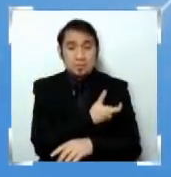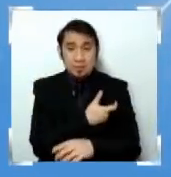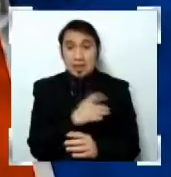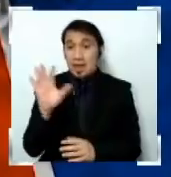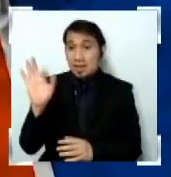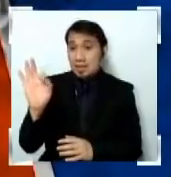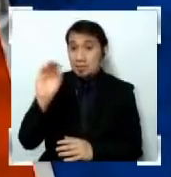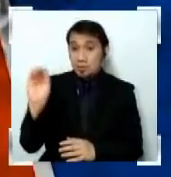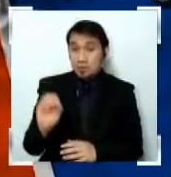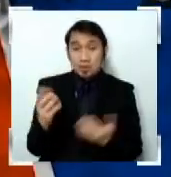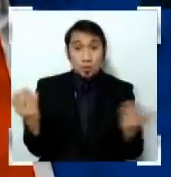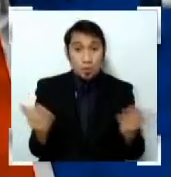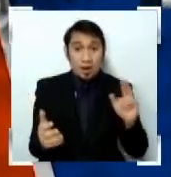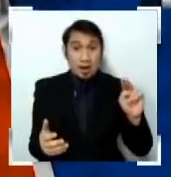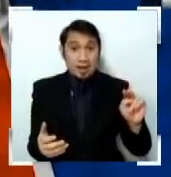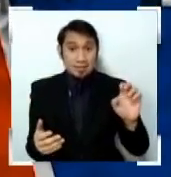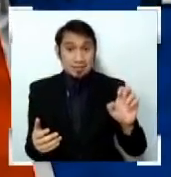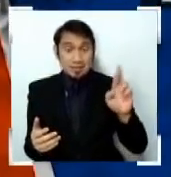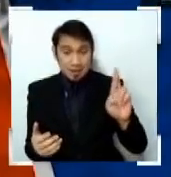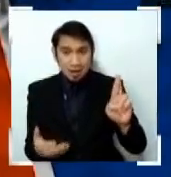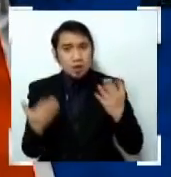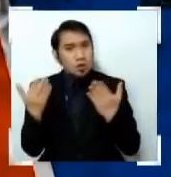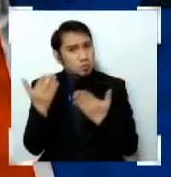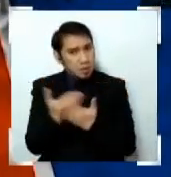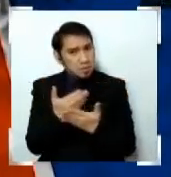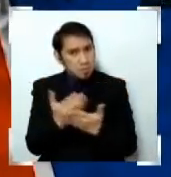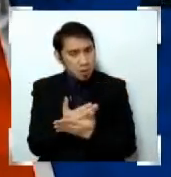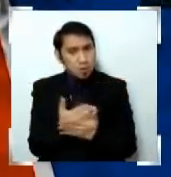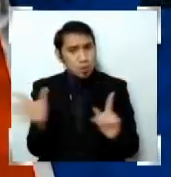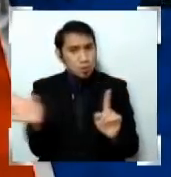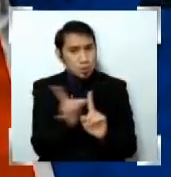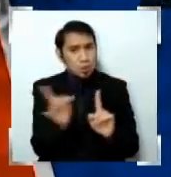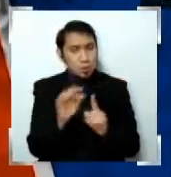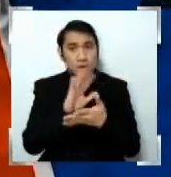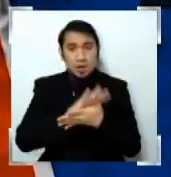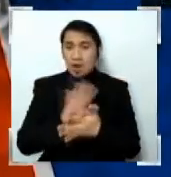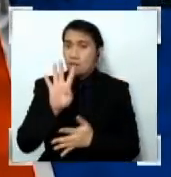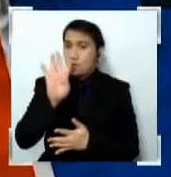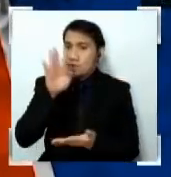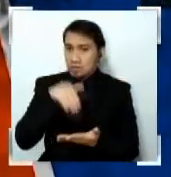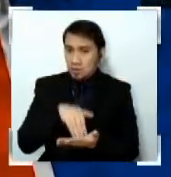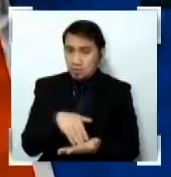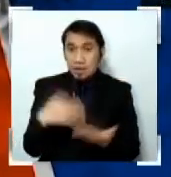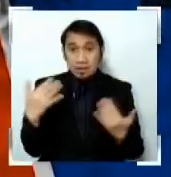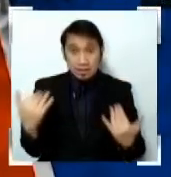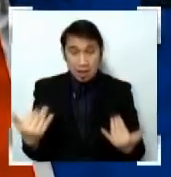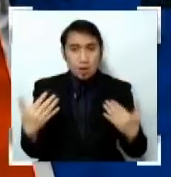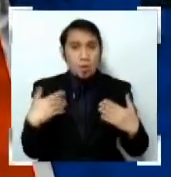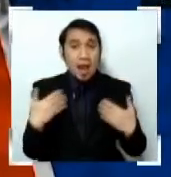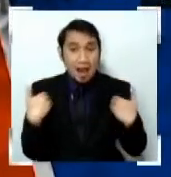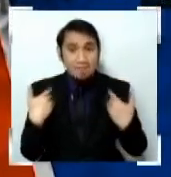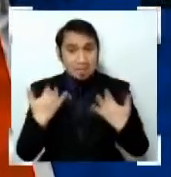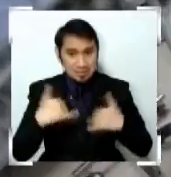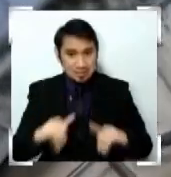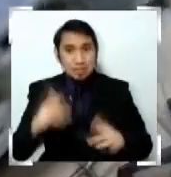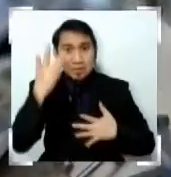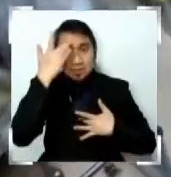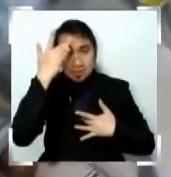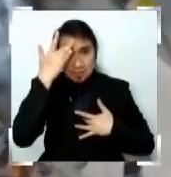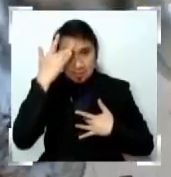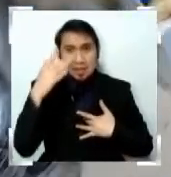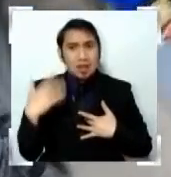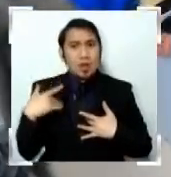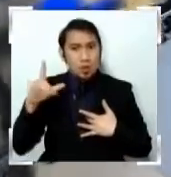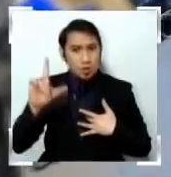NCR. Ang naitalang new cases ngayong araw, mahigit 4,000 ulit. Ang active cases, pinakamababa sa loob ng mahigit isang buwan. Pero